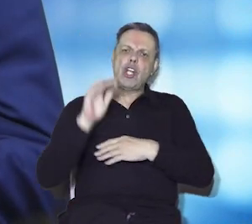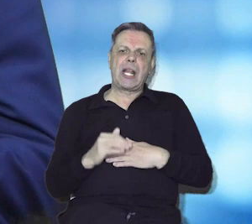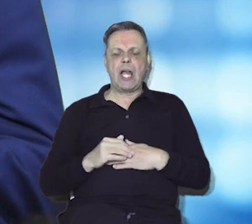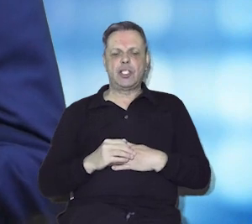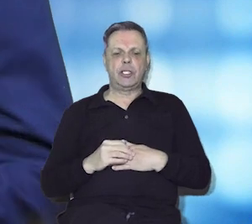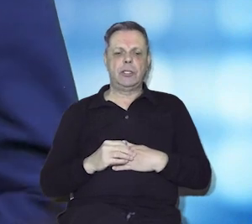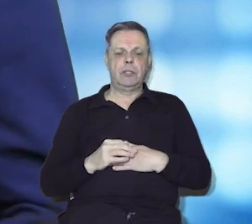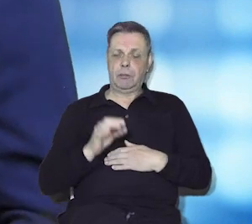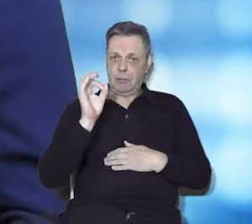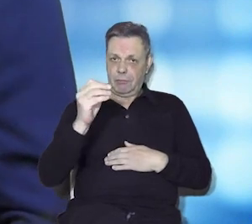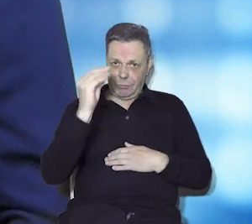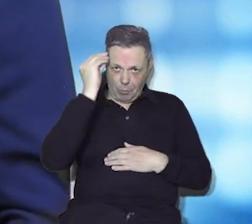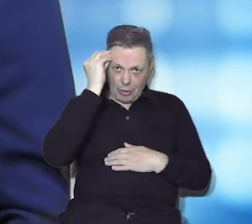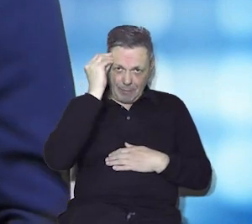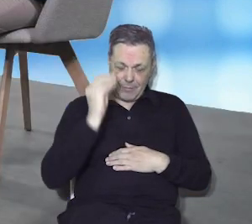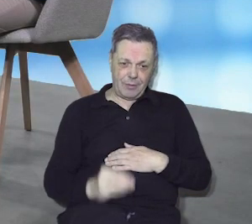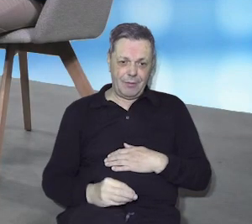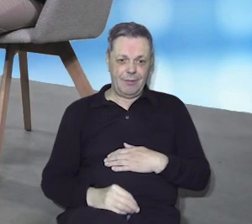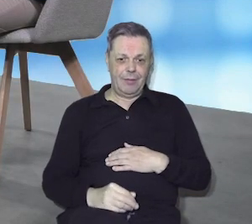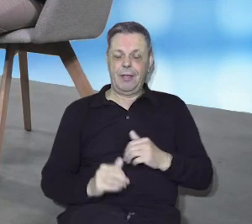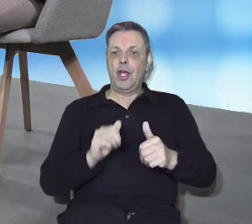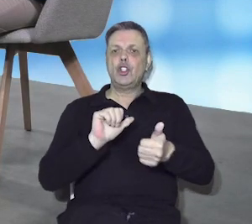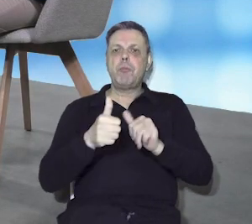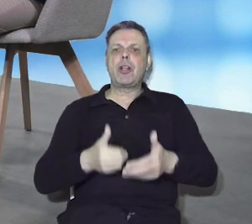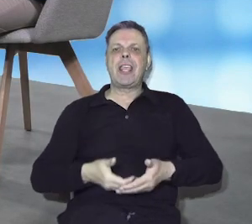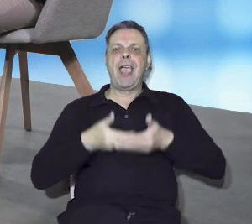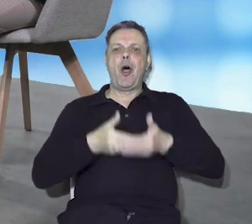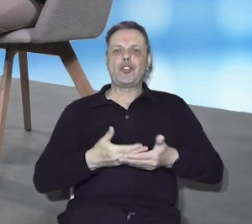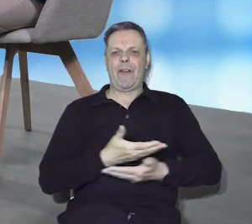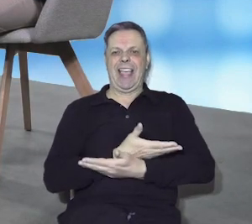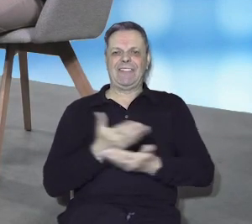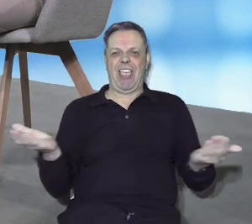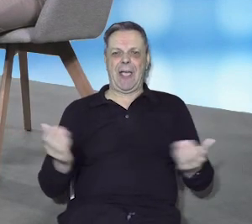dobro zapamtite. Jel' tako, Bruno? Sport je osnova svega. Tako je.